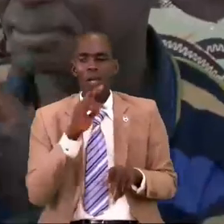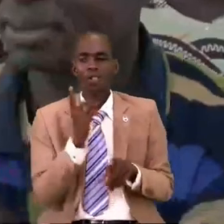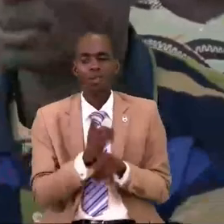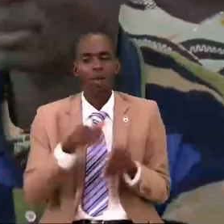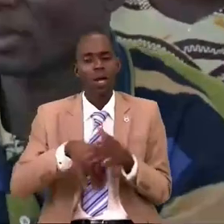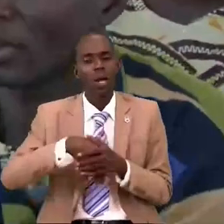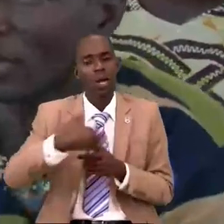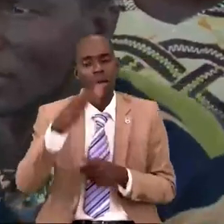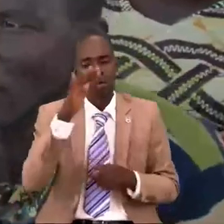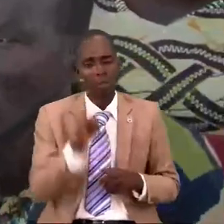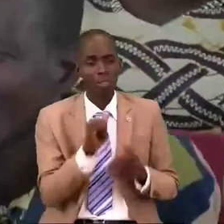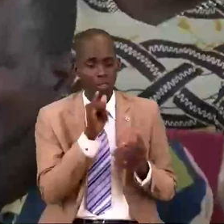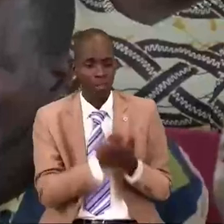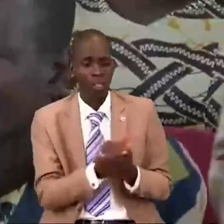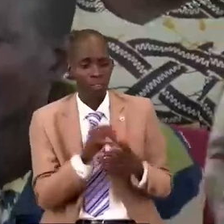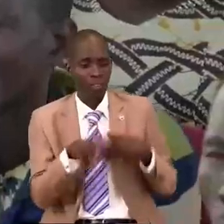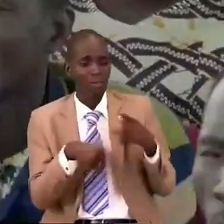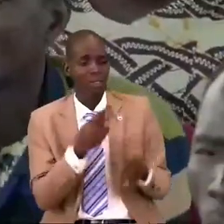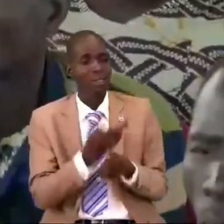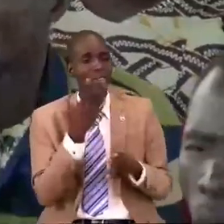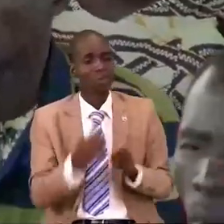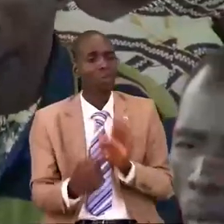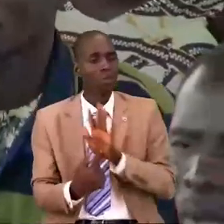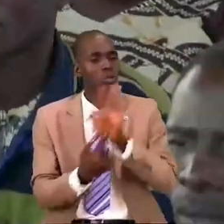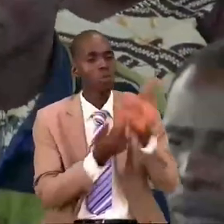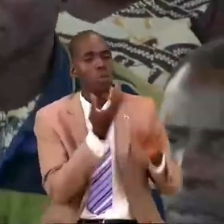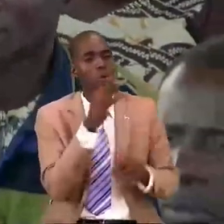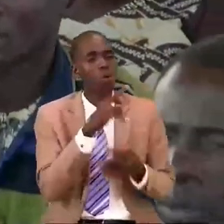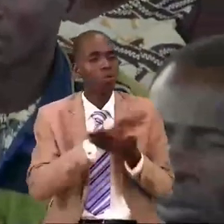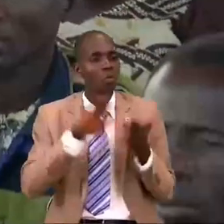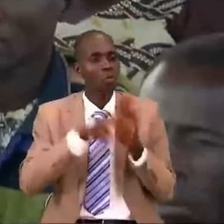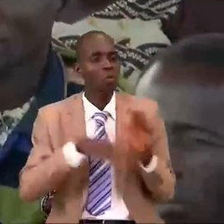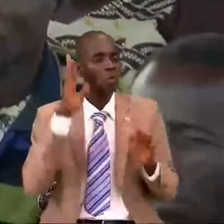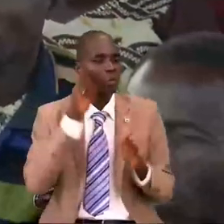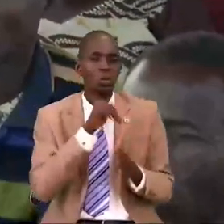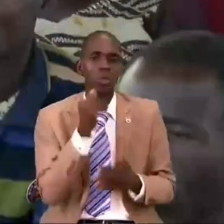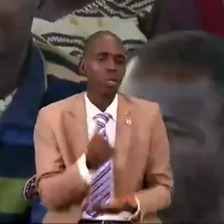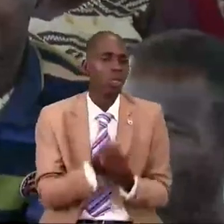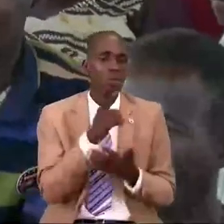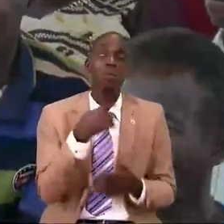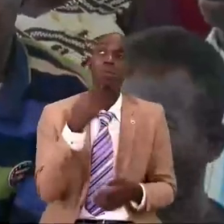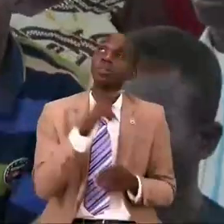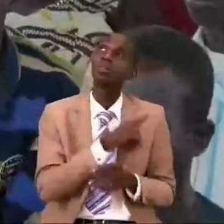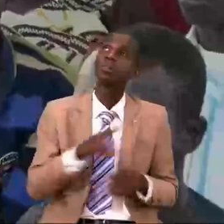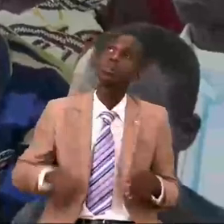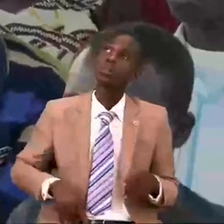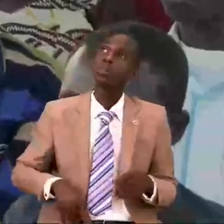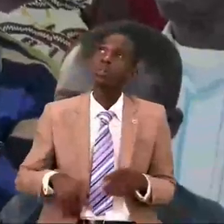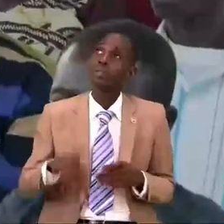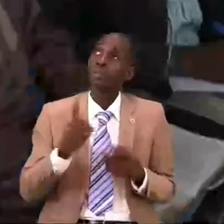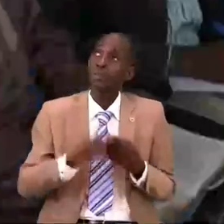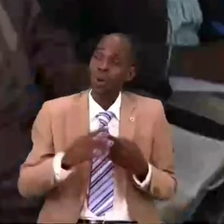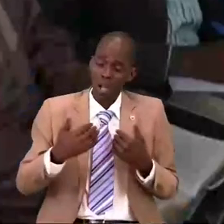ne peut pas nous amener, tu dis Seigneur, pour avoir la justice intérieure,